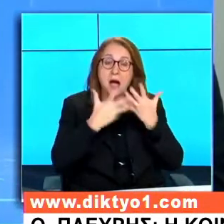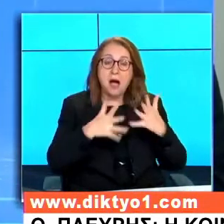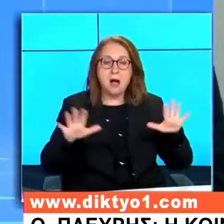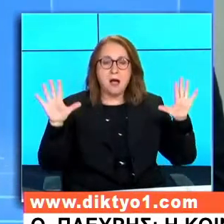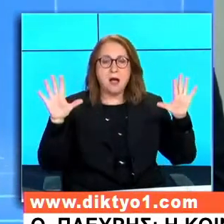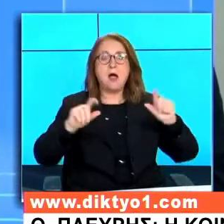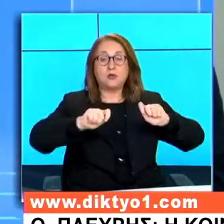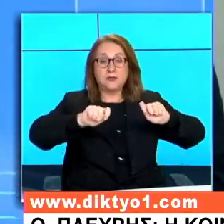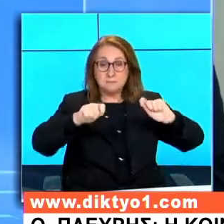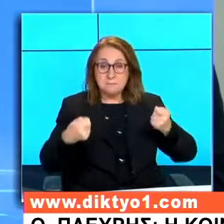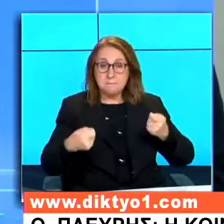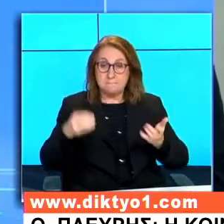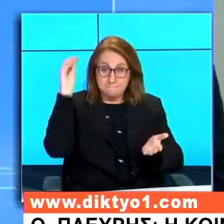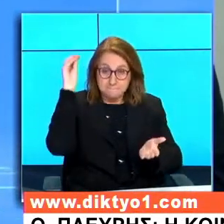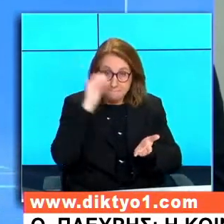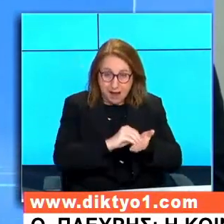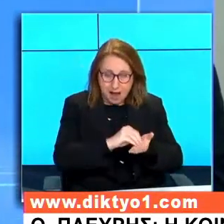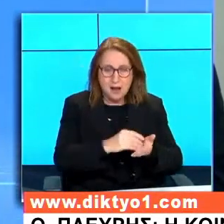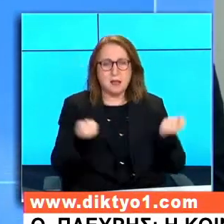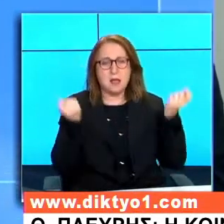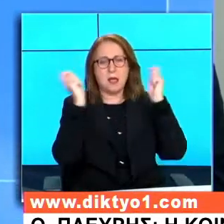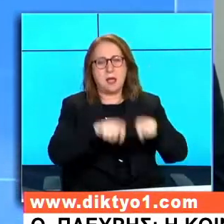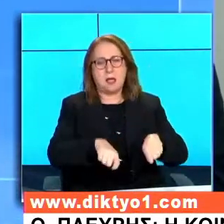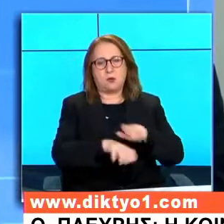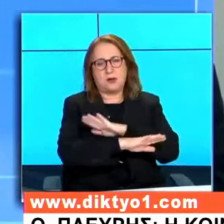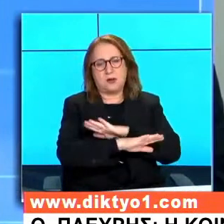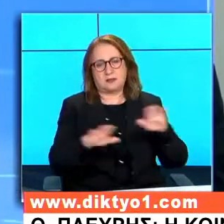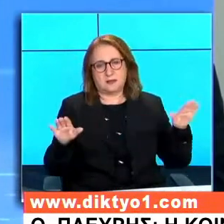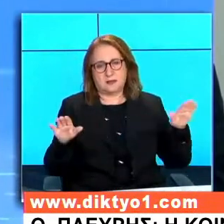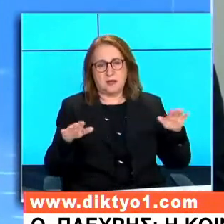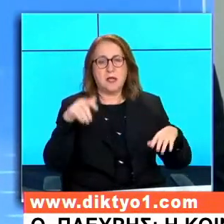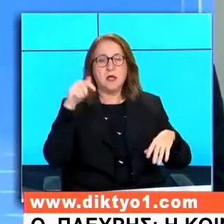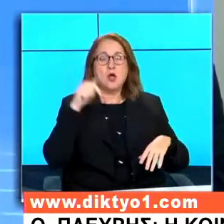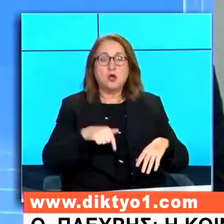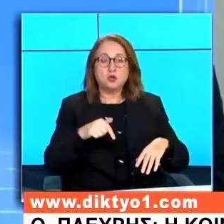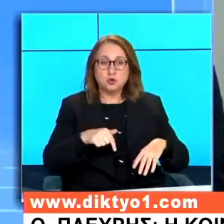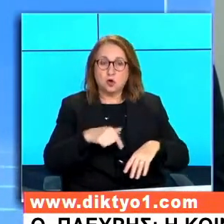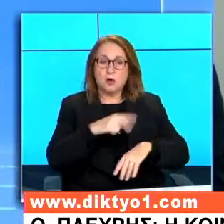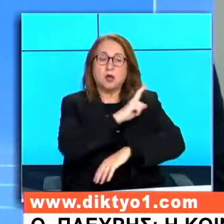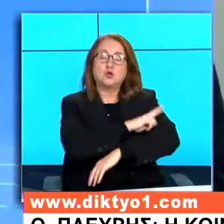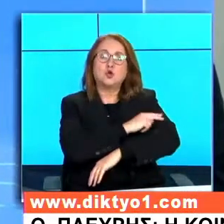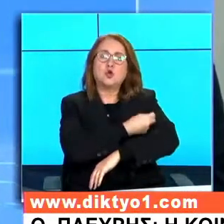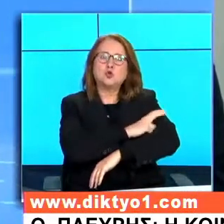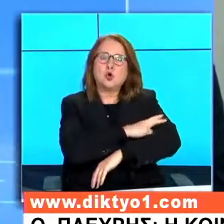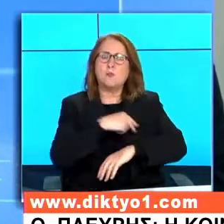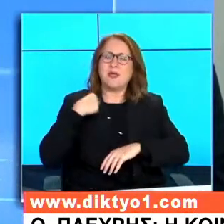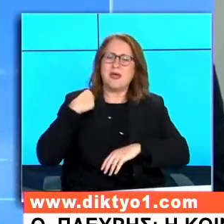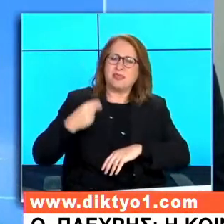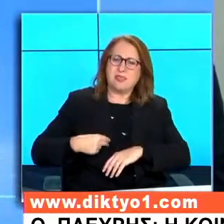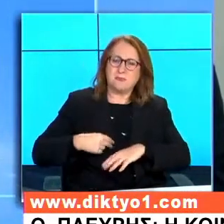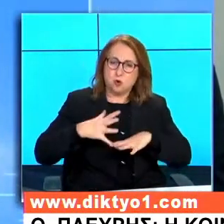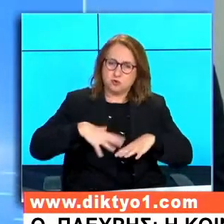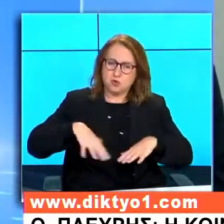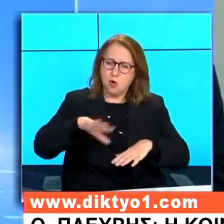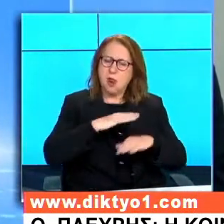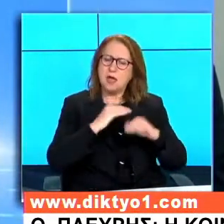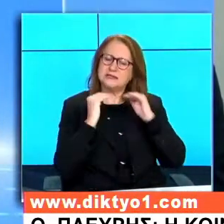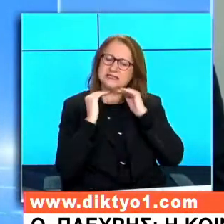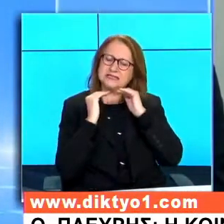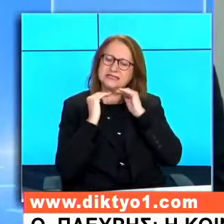χώρα. Το Εθνικό Σύστημα Υγείας, επειδή γίνεται πολύ μεγάλη κουβέντα το τελευταίο διάστημα, με στοιχεία τα οποία σας έχω αναφέρει, παραμένει